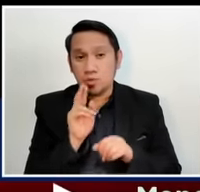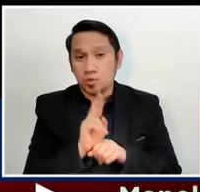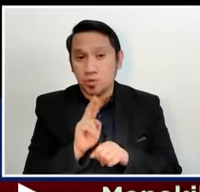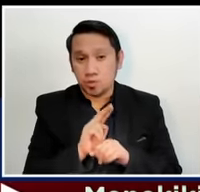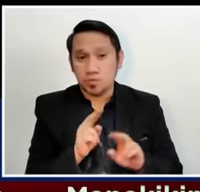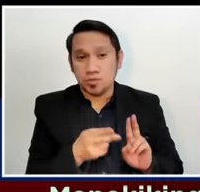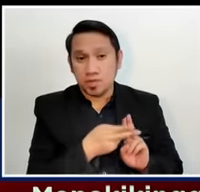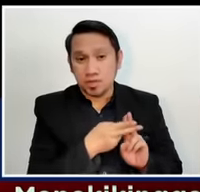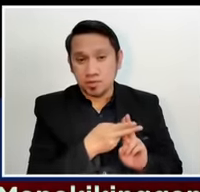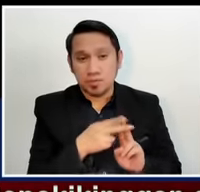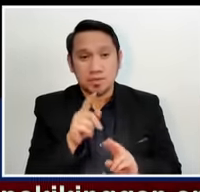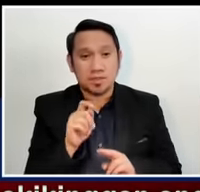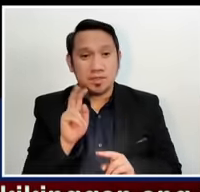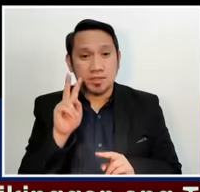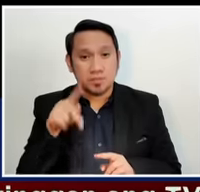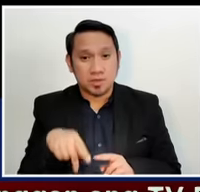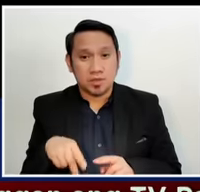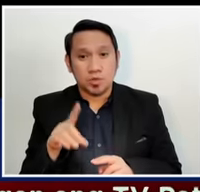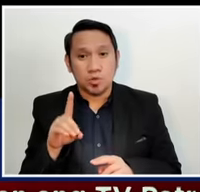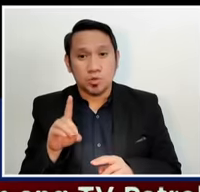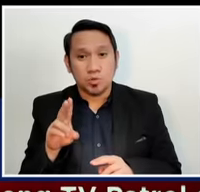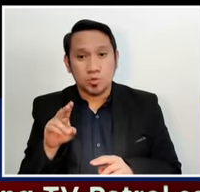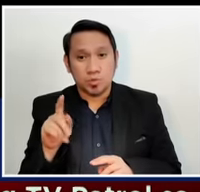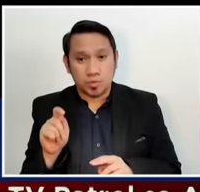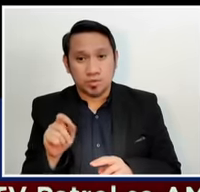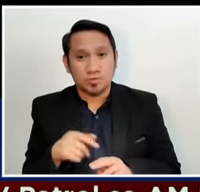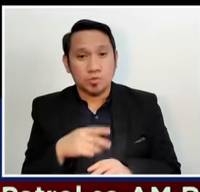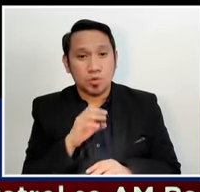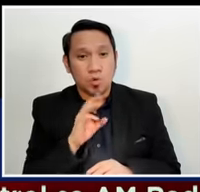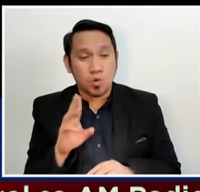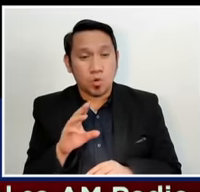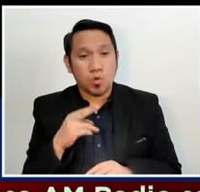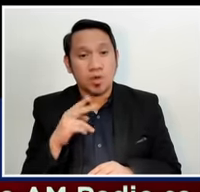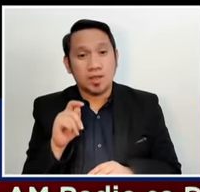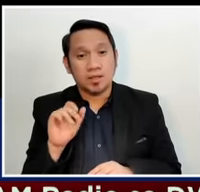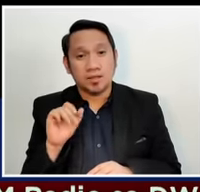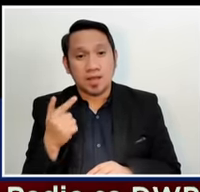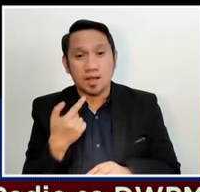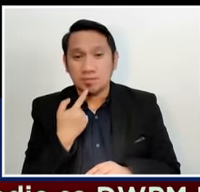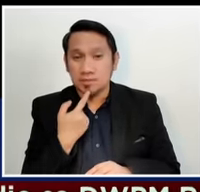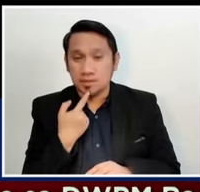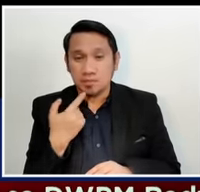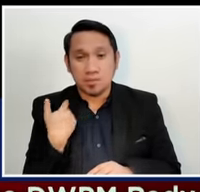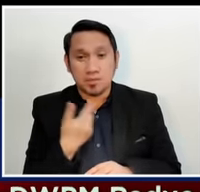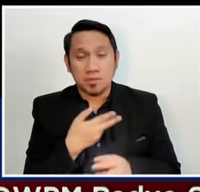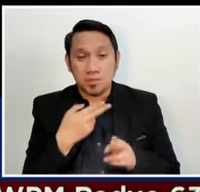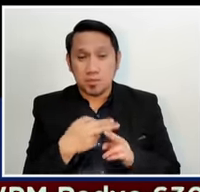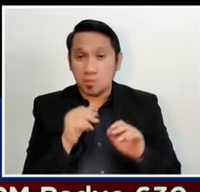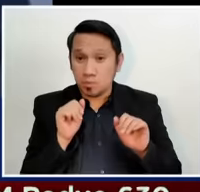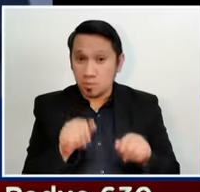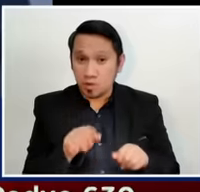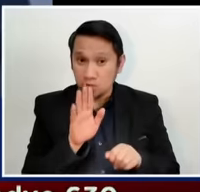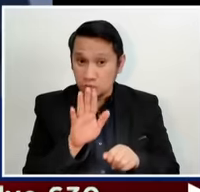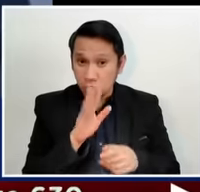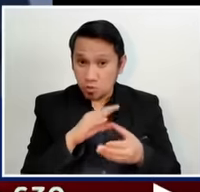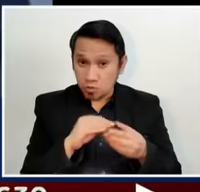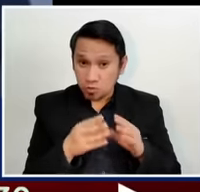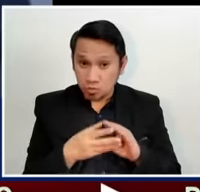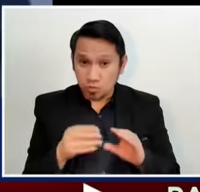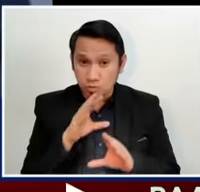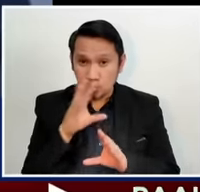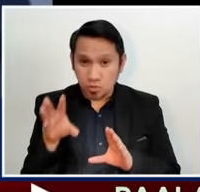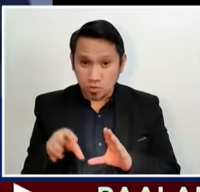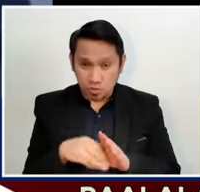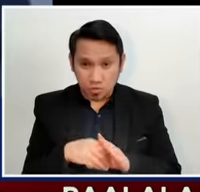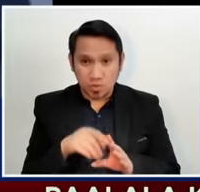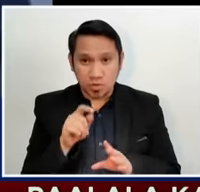hashtag PVPDuet. O, itag at i-mention po kami. Dahil maaaring mapasama ang balita nyo sa susunod na edisyon ng